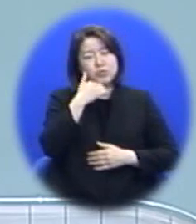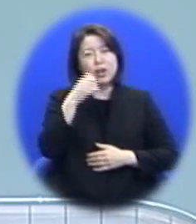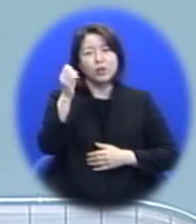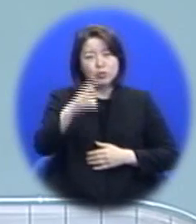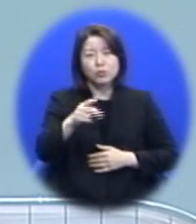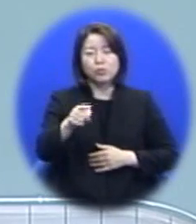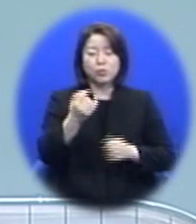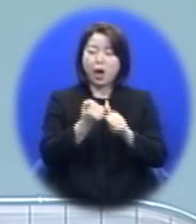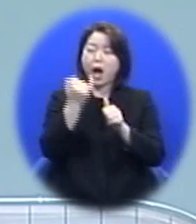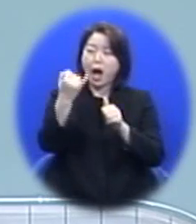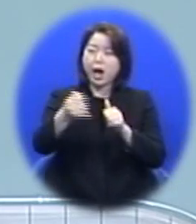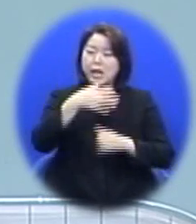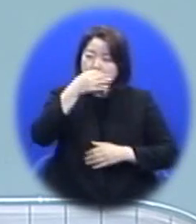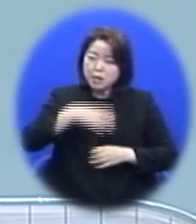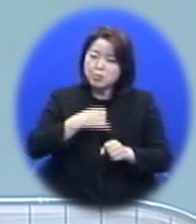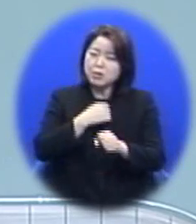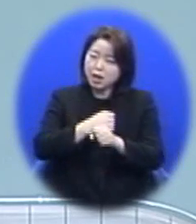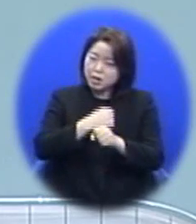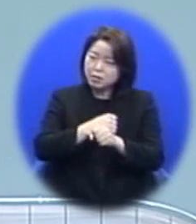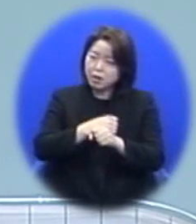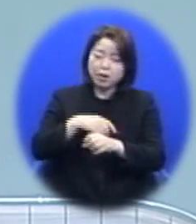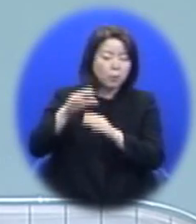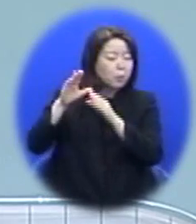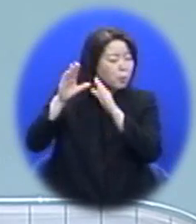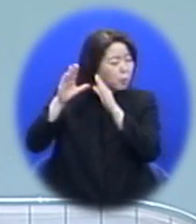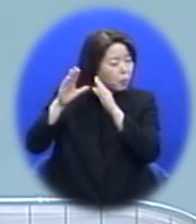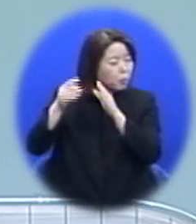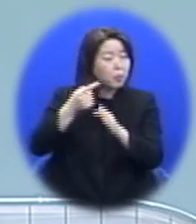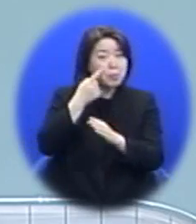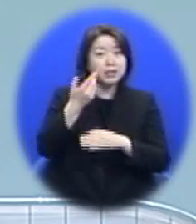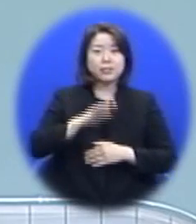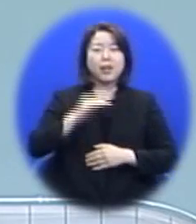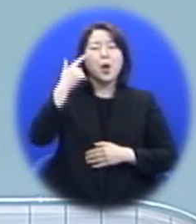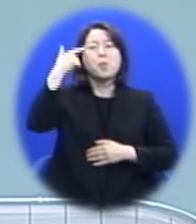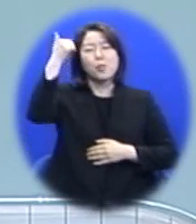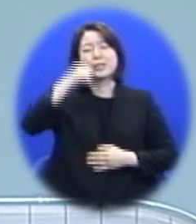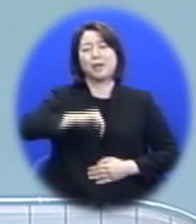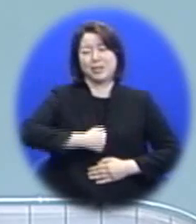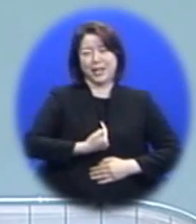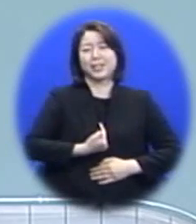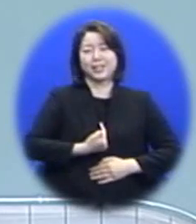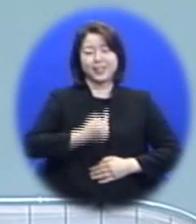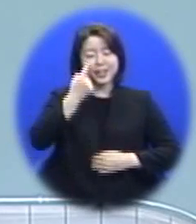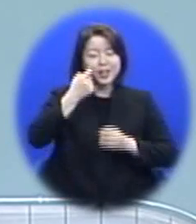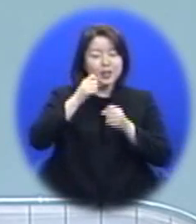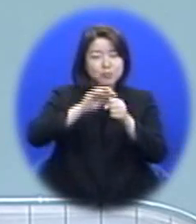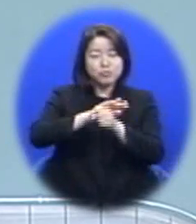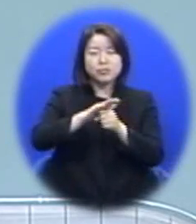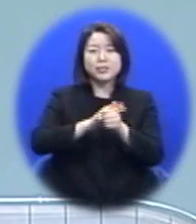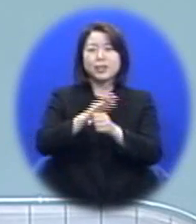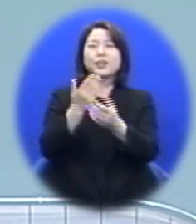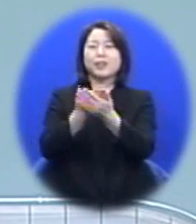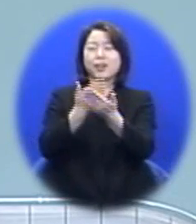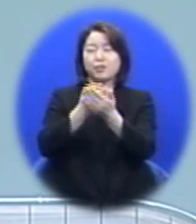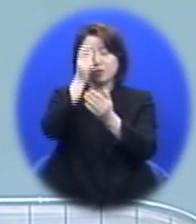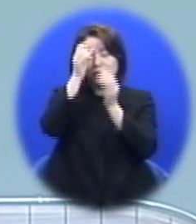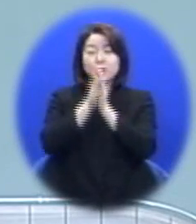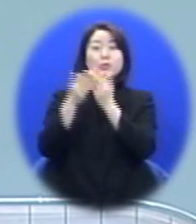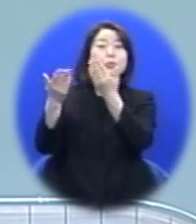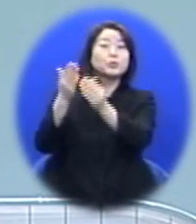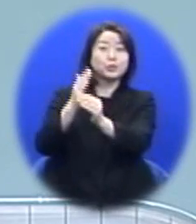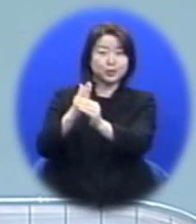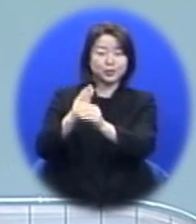아내를 저렇게 힘들게 하는가 하고 들어봤더니 목사님 자기를 불쌍히 여겨달라고 하나님께 기도를 하더래요.